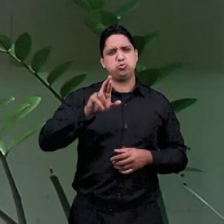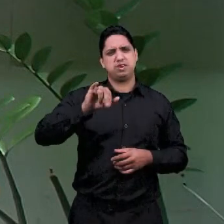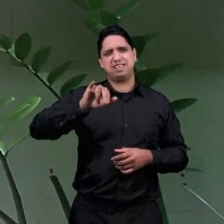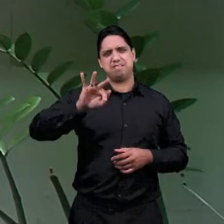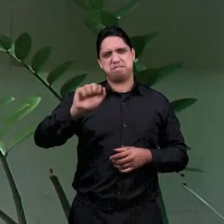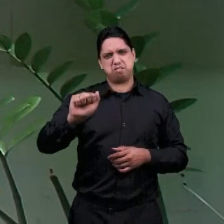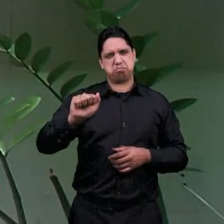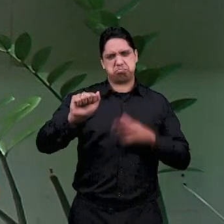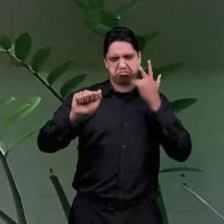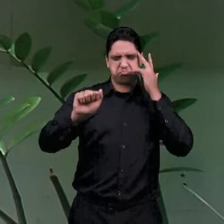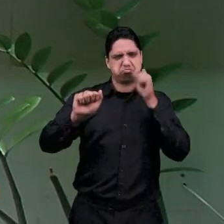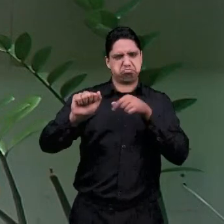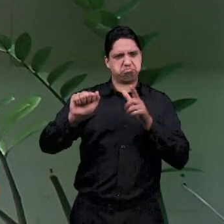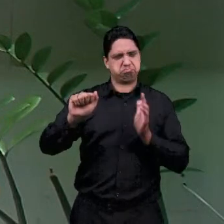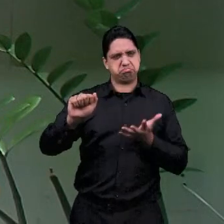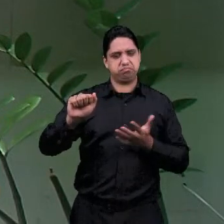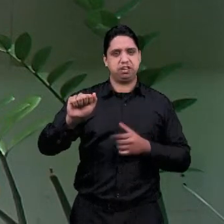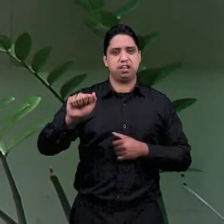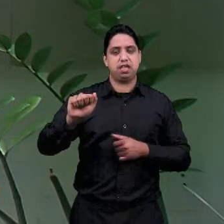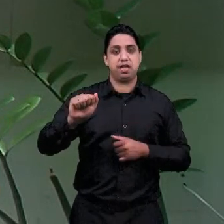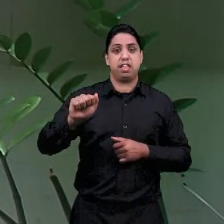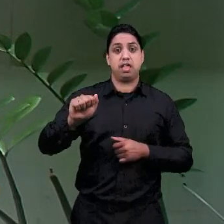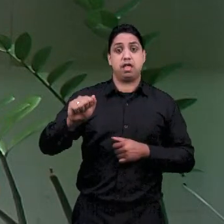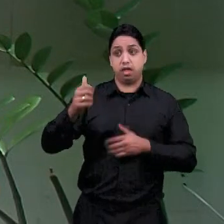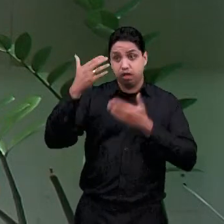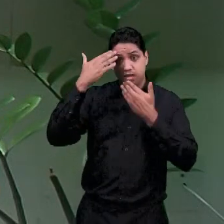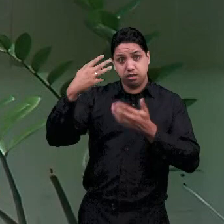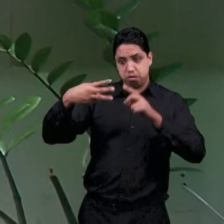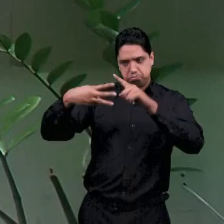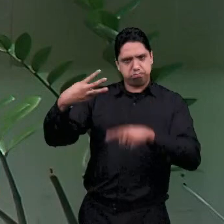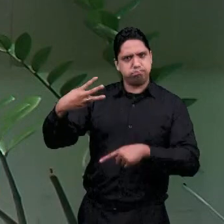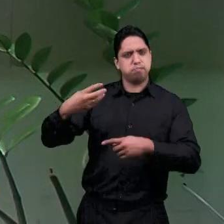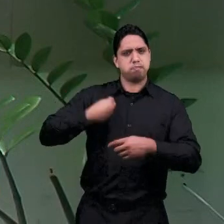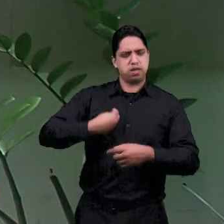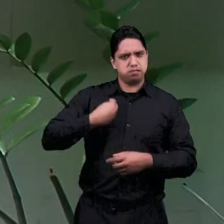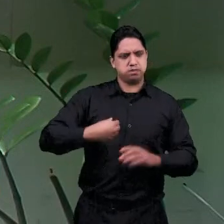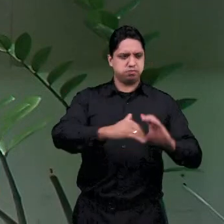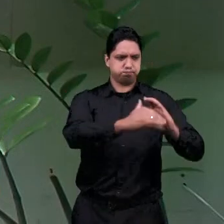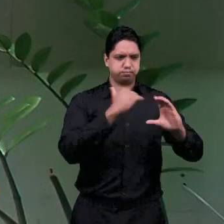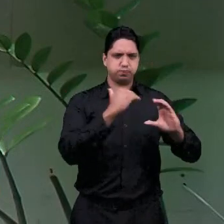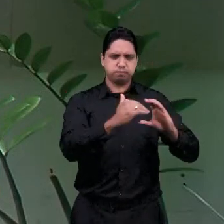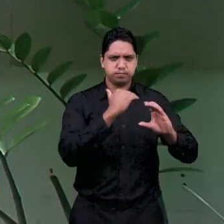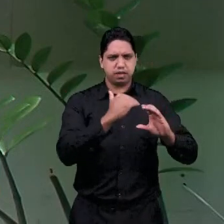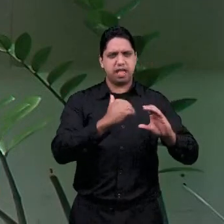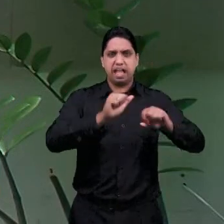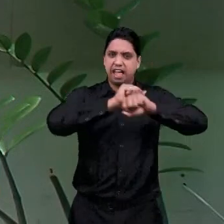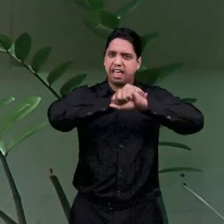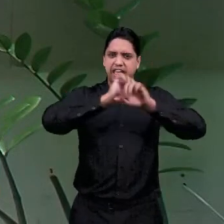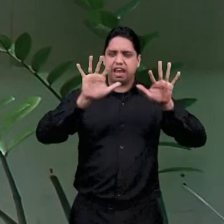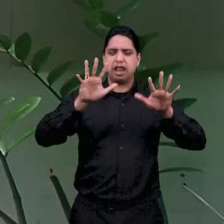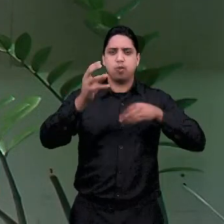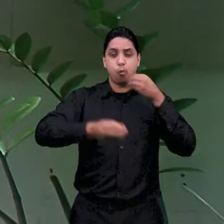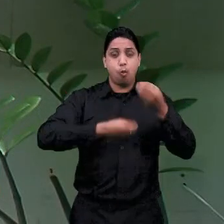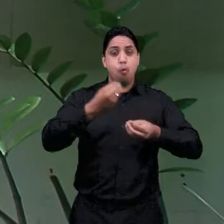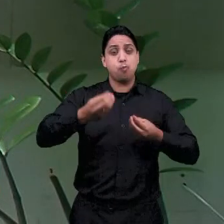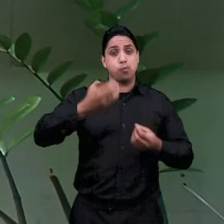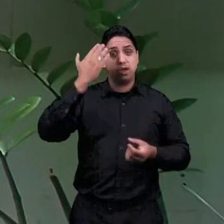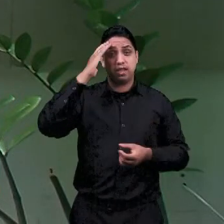frères, la consolation, le réconfort qu'il nous apporte et la forme